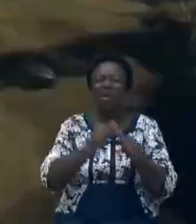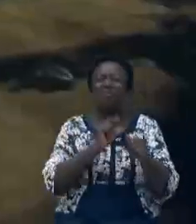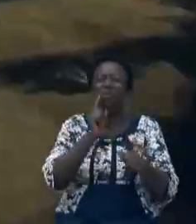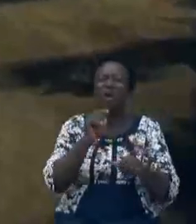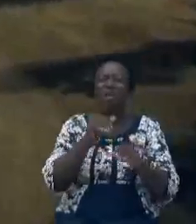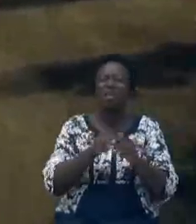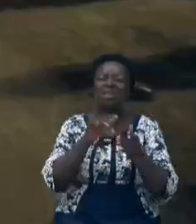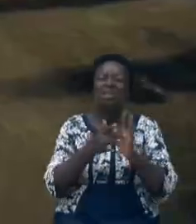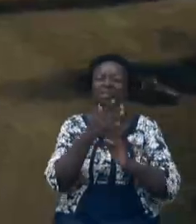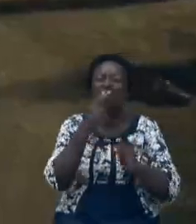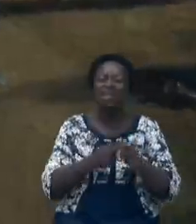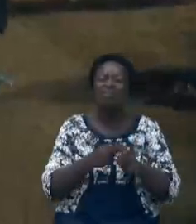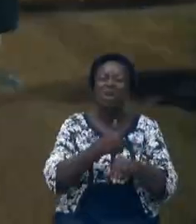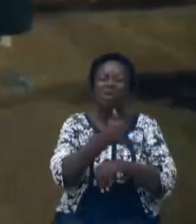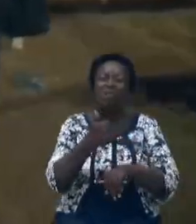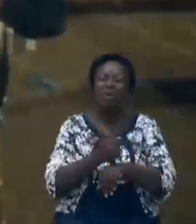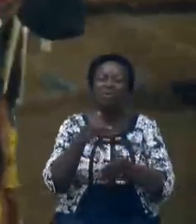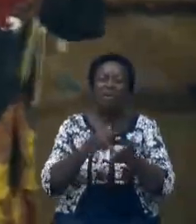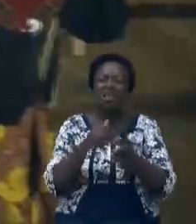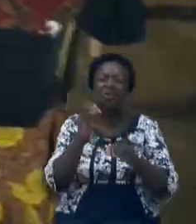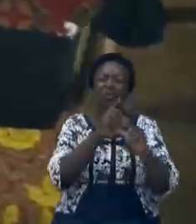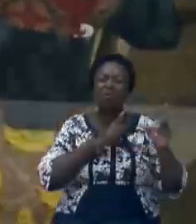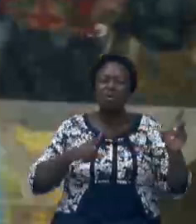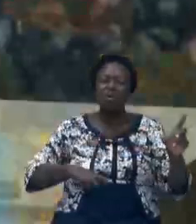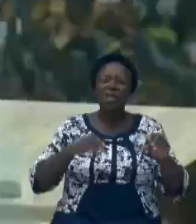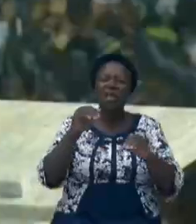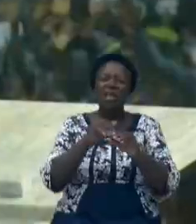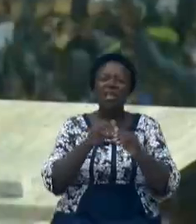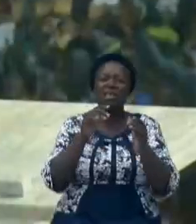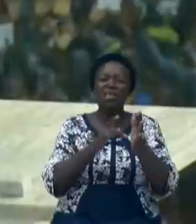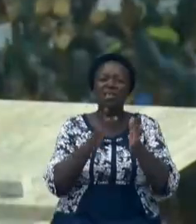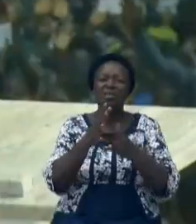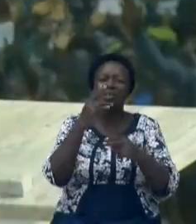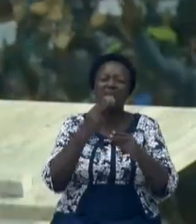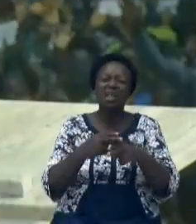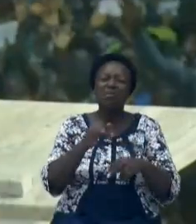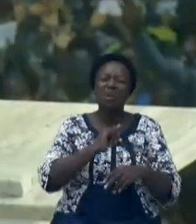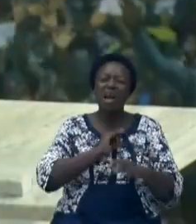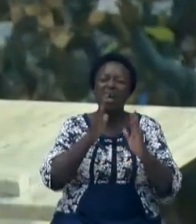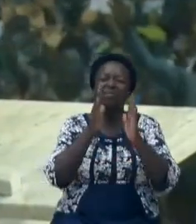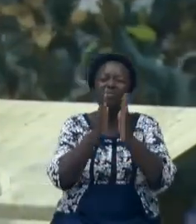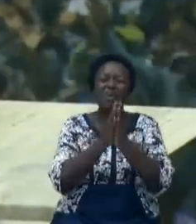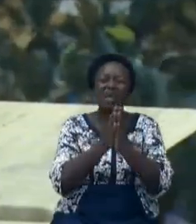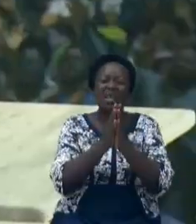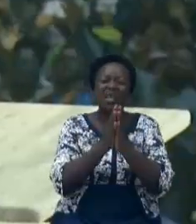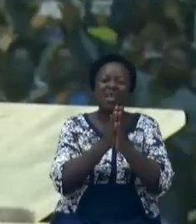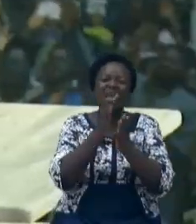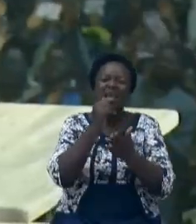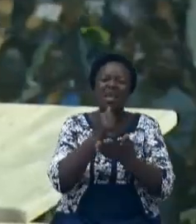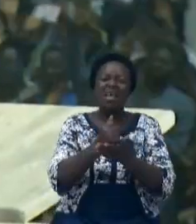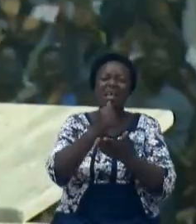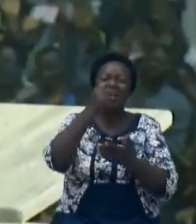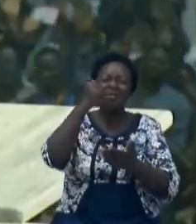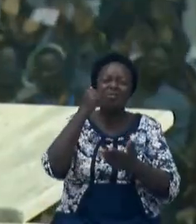monde qu'il y ait des témoignages pour tout le monde confirme le seigneur au nom